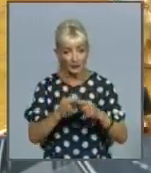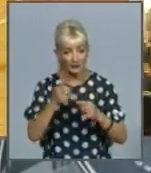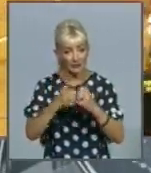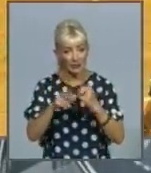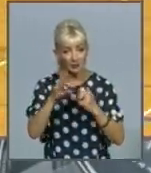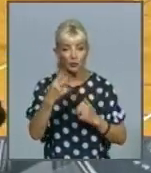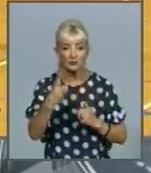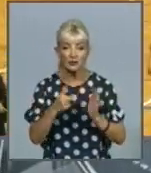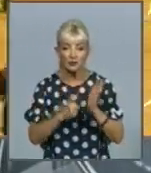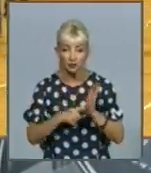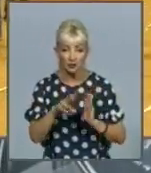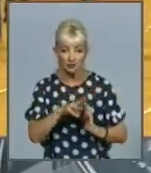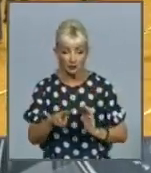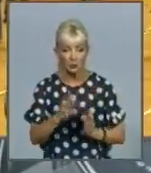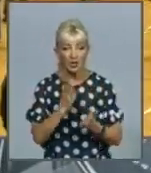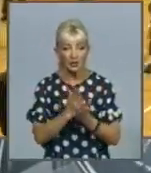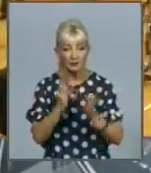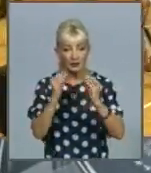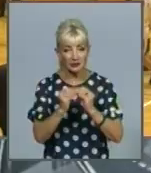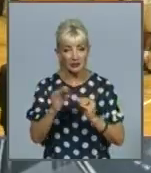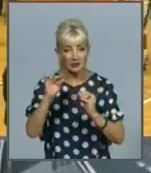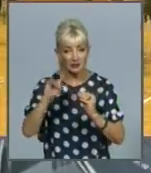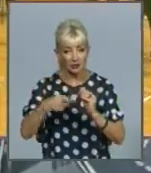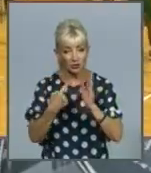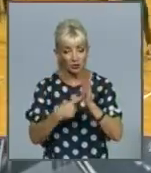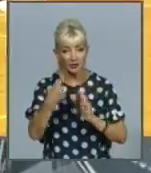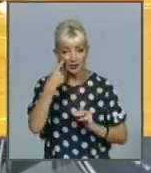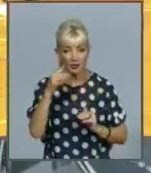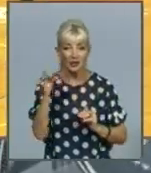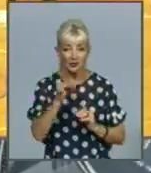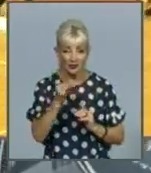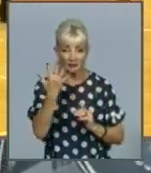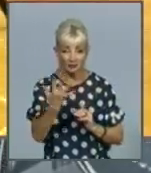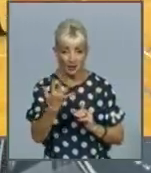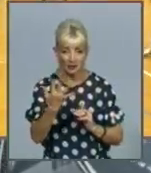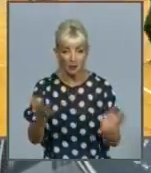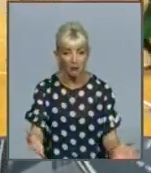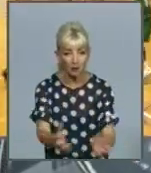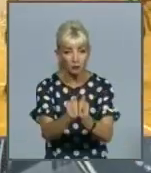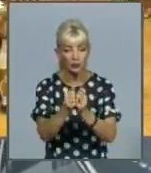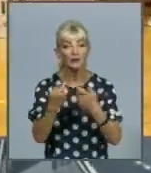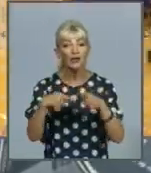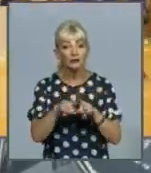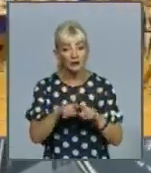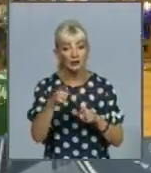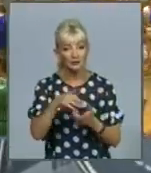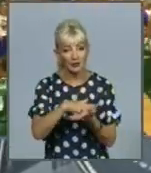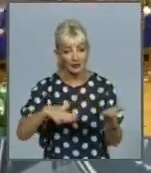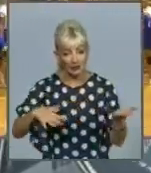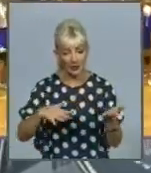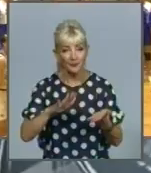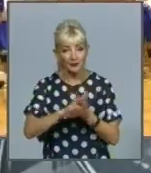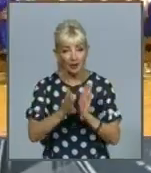почти 26 минут, набирал 10,6 очка и делал 5 подборов. Также «Соколы» продлили соглашение